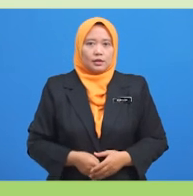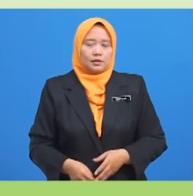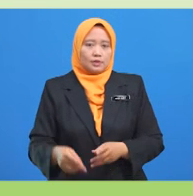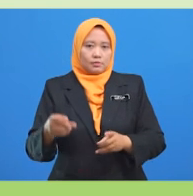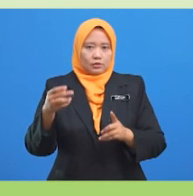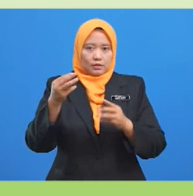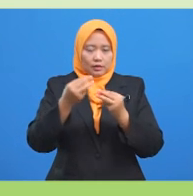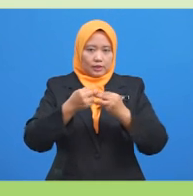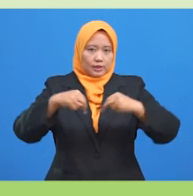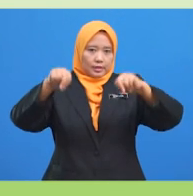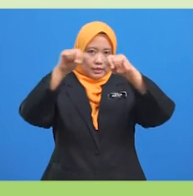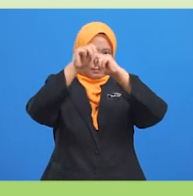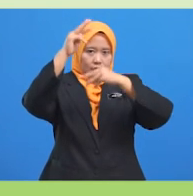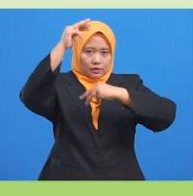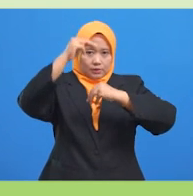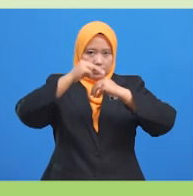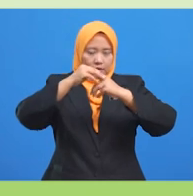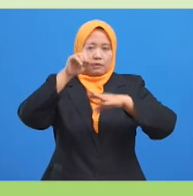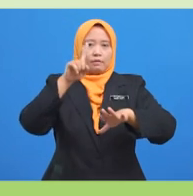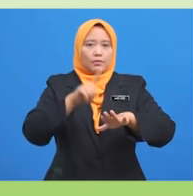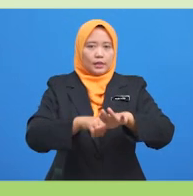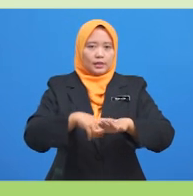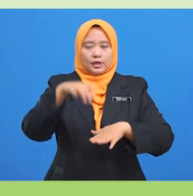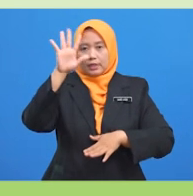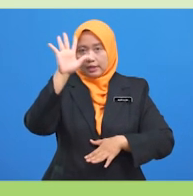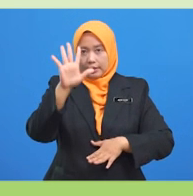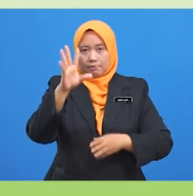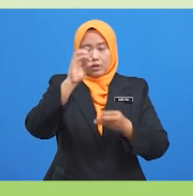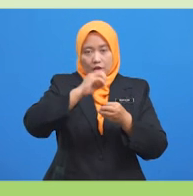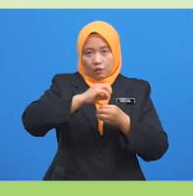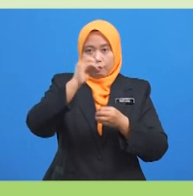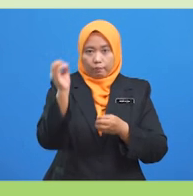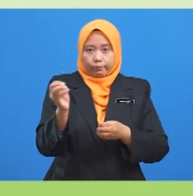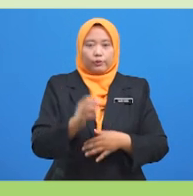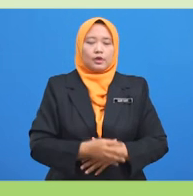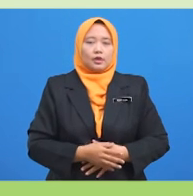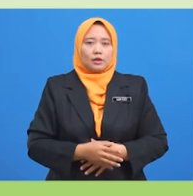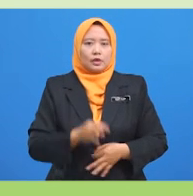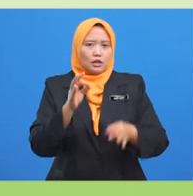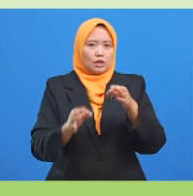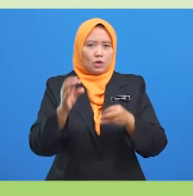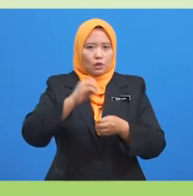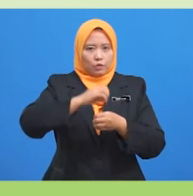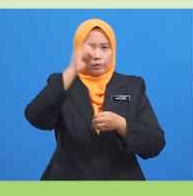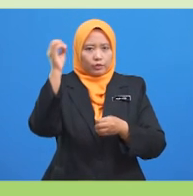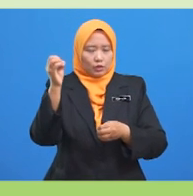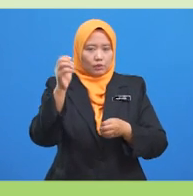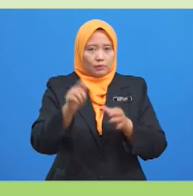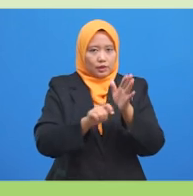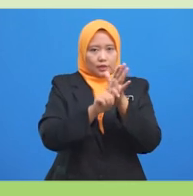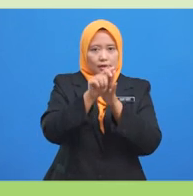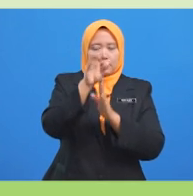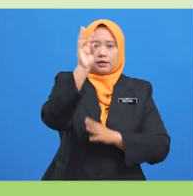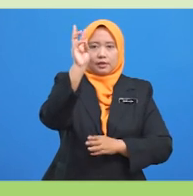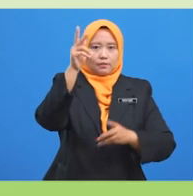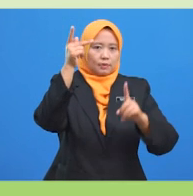nilai minimum pada 5 unit output. Apabila output meningkat daripada 6 unit ke